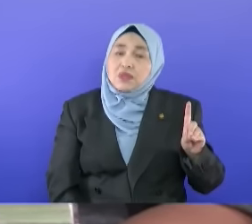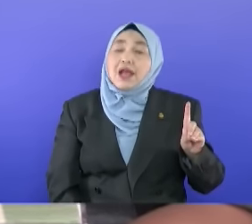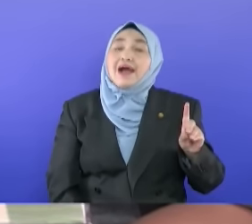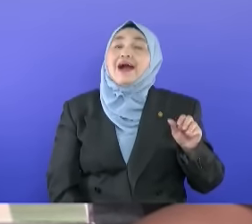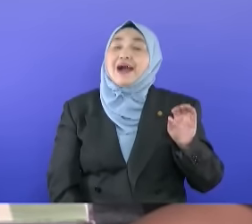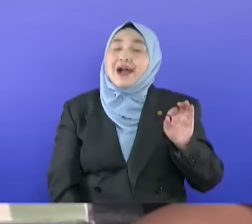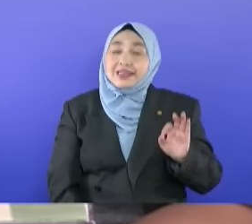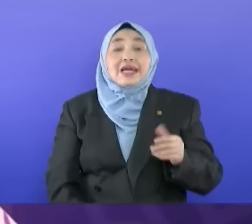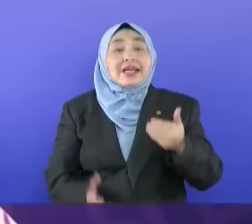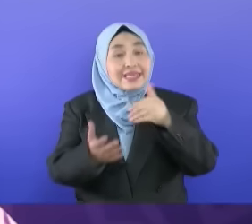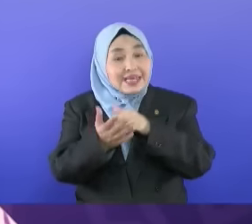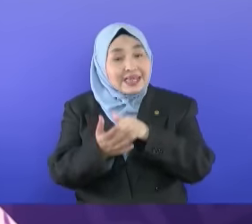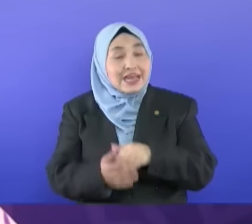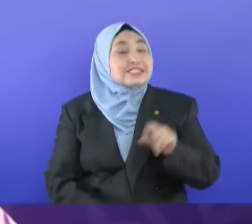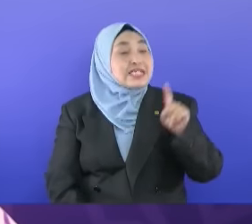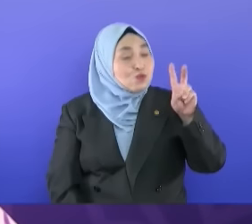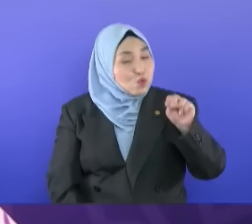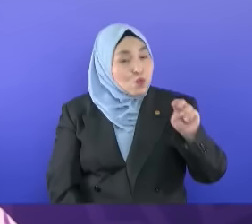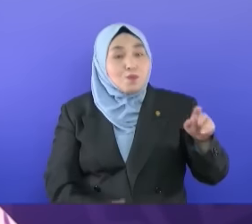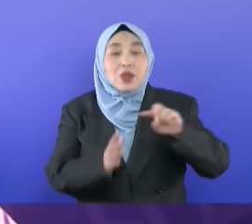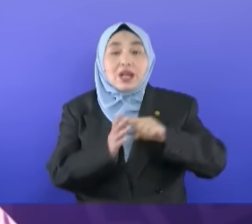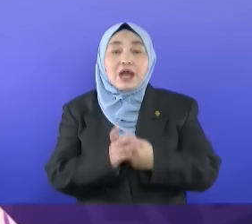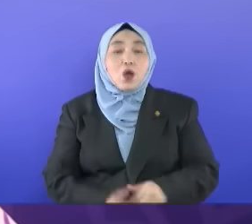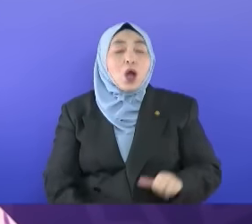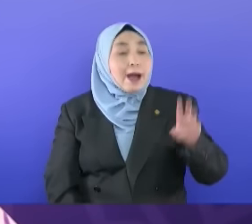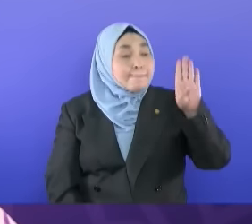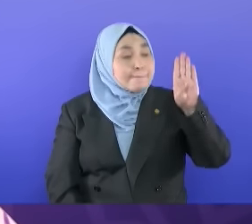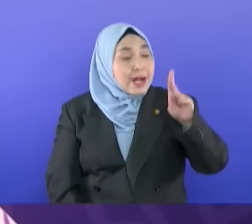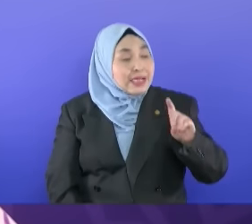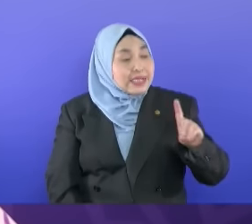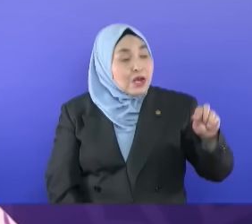sekali lagi 1 2 mudah